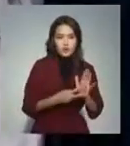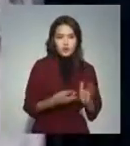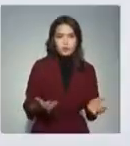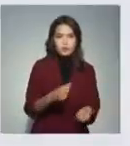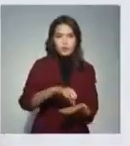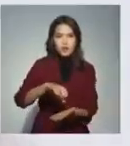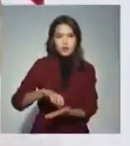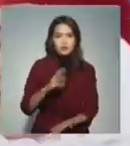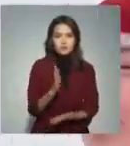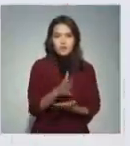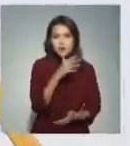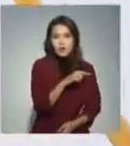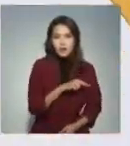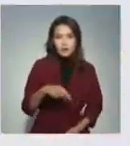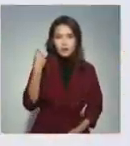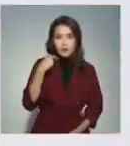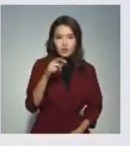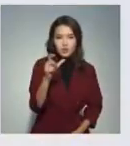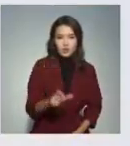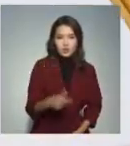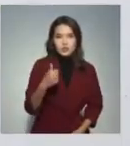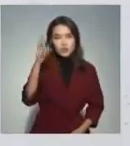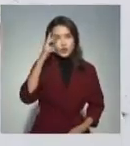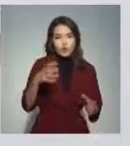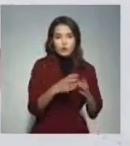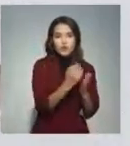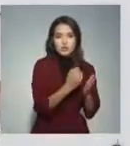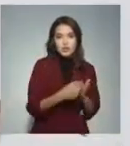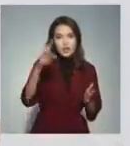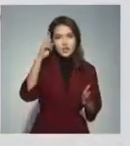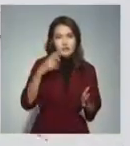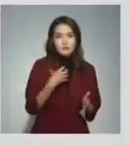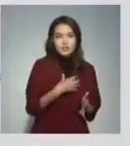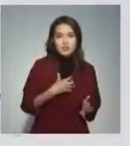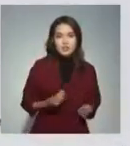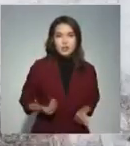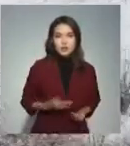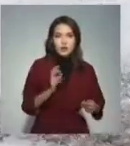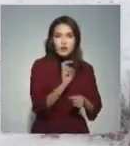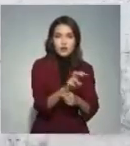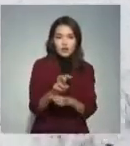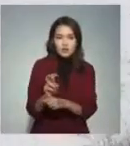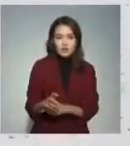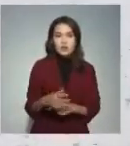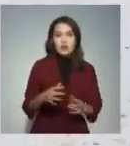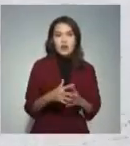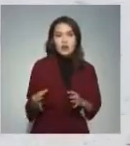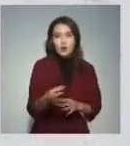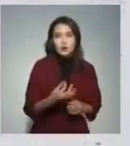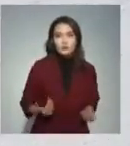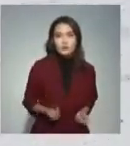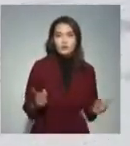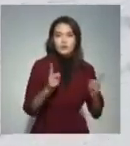жатыр. Осы уақытқа дейін кандидат үгіт-насихат науқанымен еліміздің 7 өңірін аралап, ауыл аймақтардың